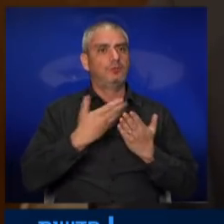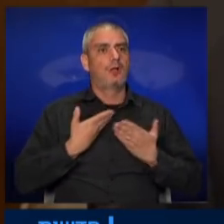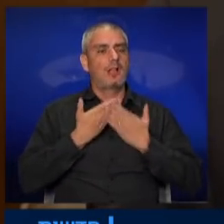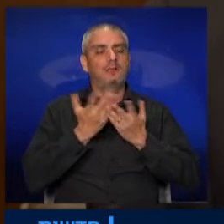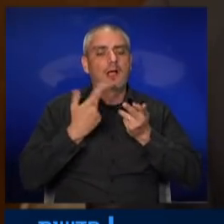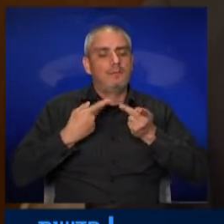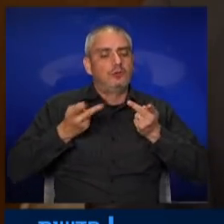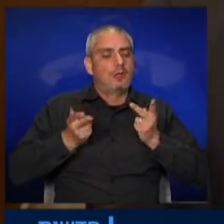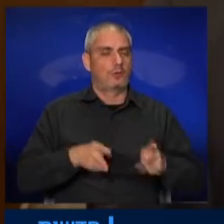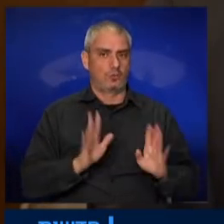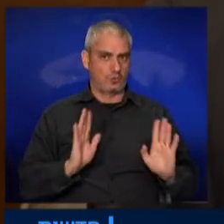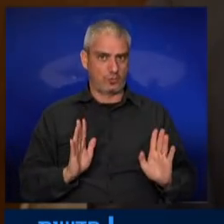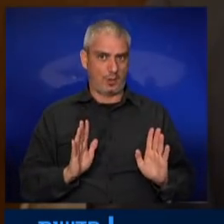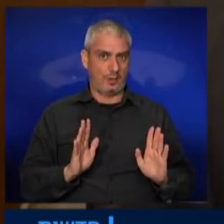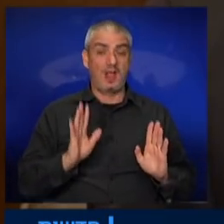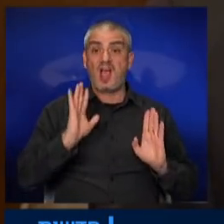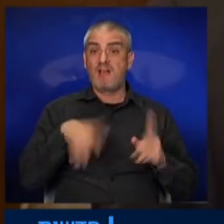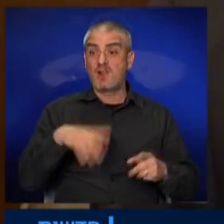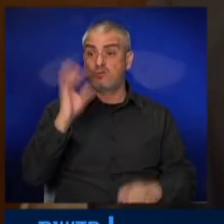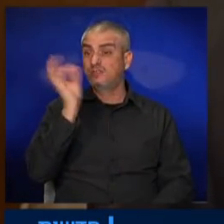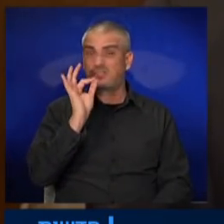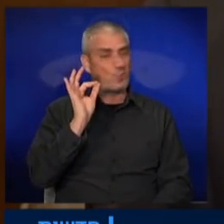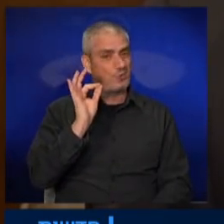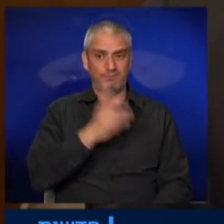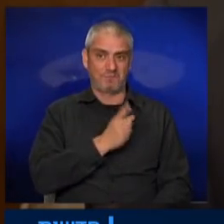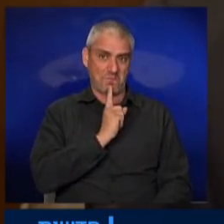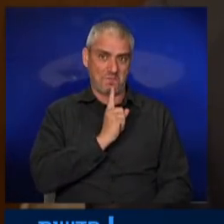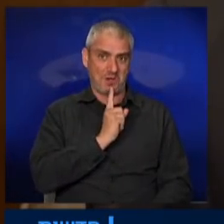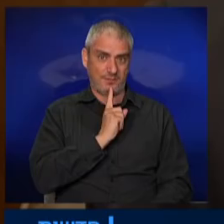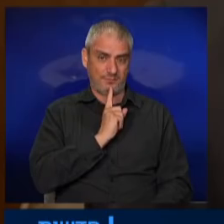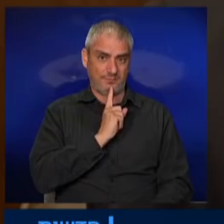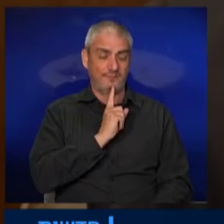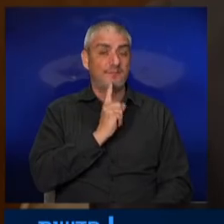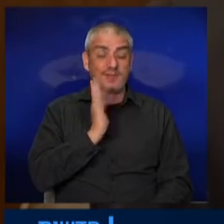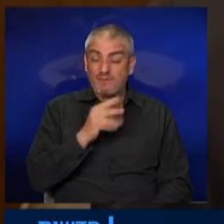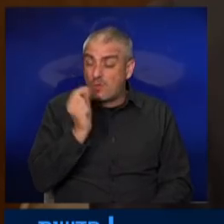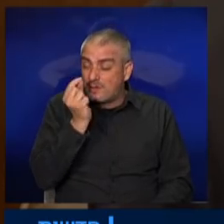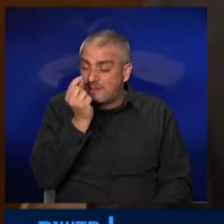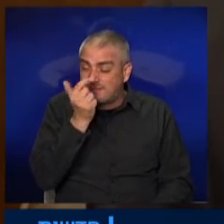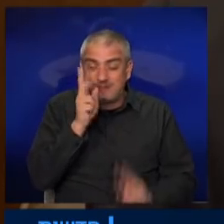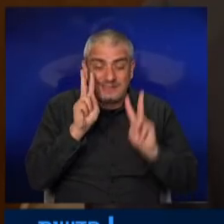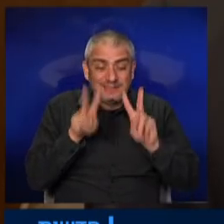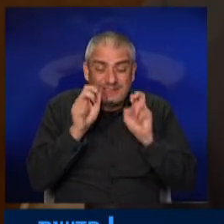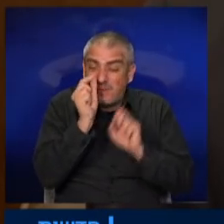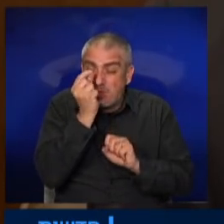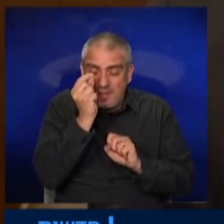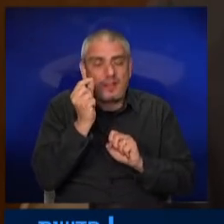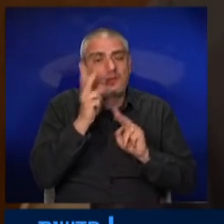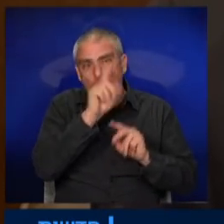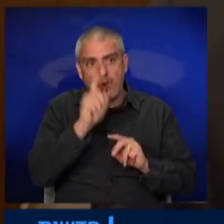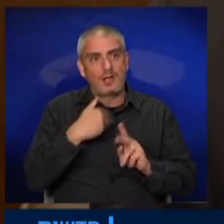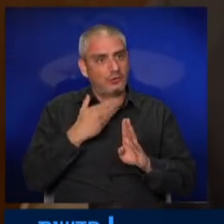ככל שנתבקש, גם אם הסיכוי לא גדול. ברגע שיש אפילו פתח קטן ויש לנו את